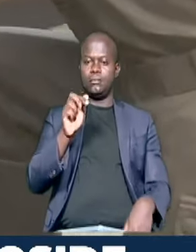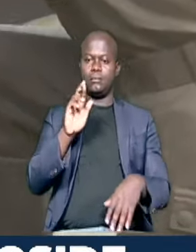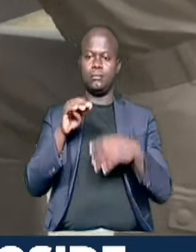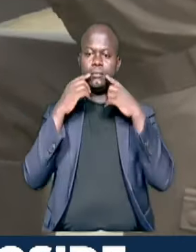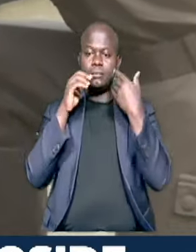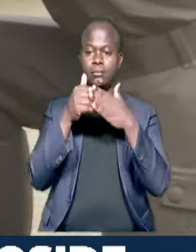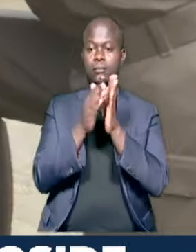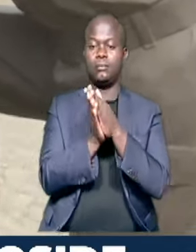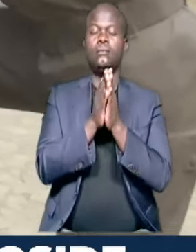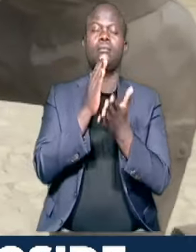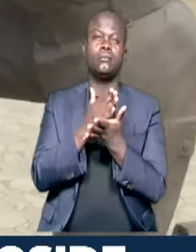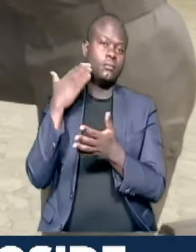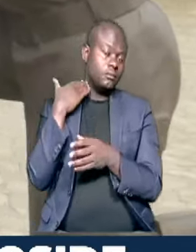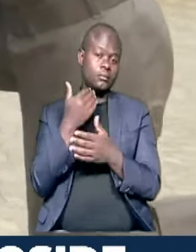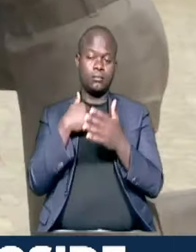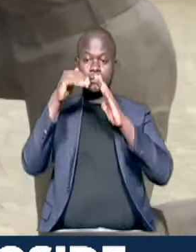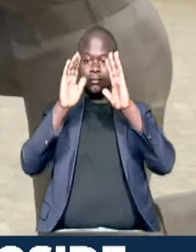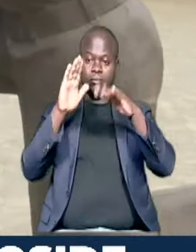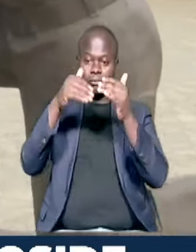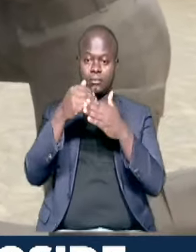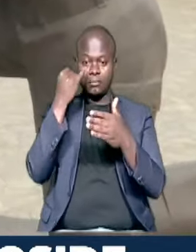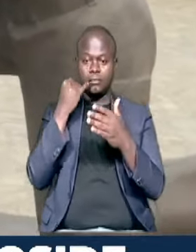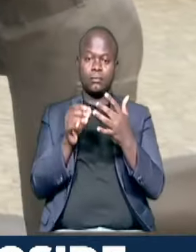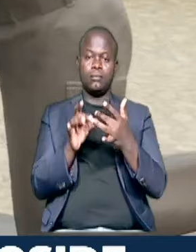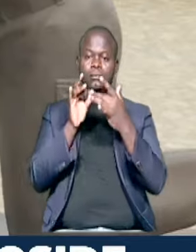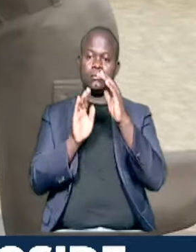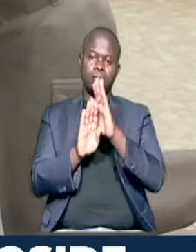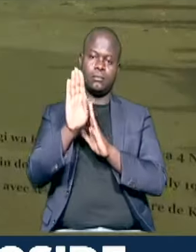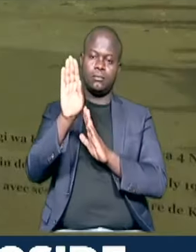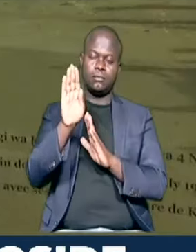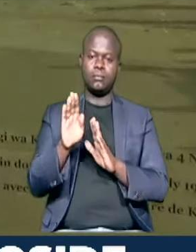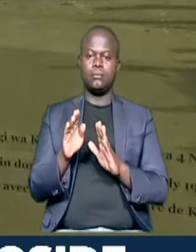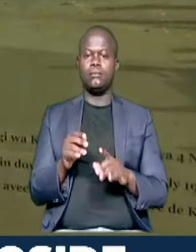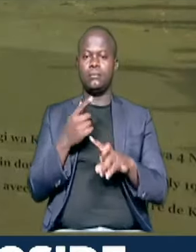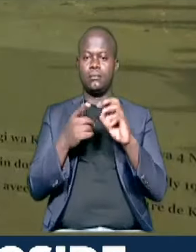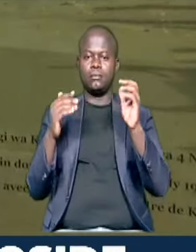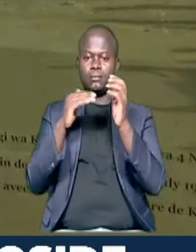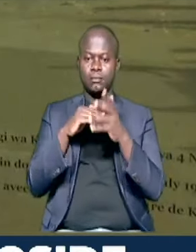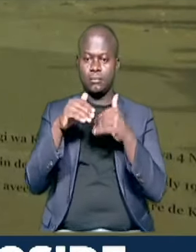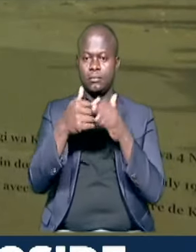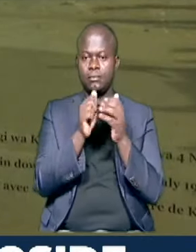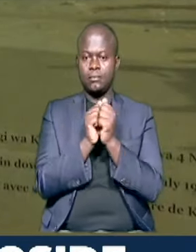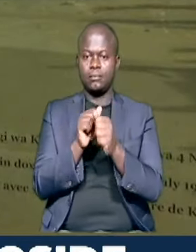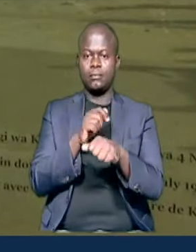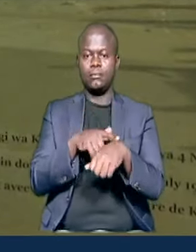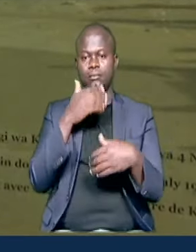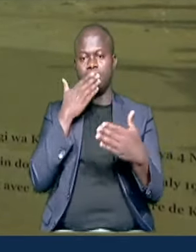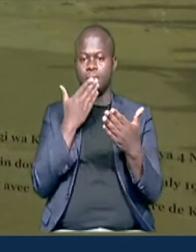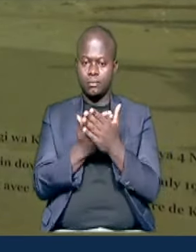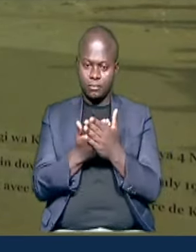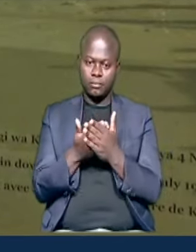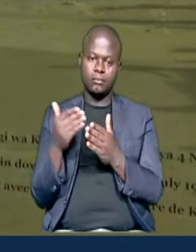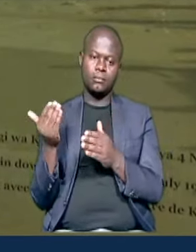y'amateka yo guhagarika Jenoside yagize uruhare rukomeye mu guteza imbere indangagaciro z'ubutwari. Ariko nanone akaba n'umwanya mwiza